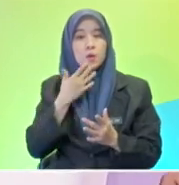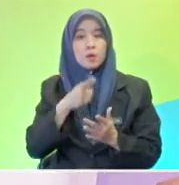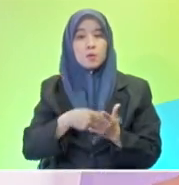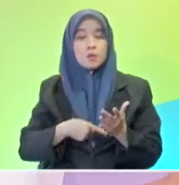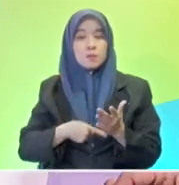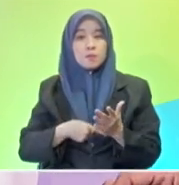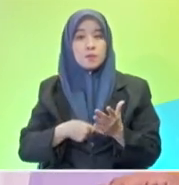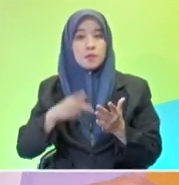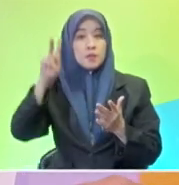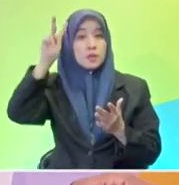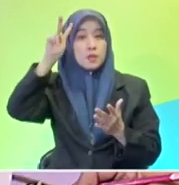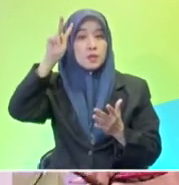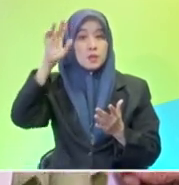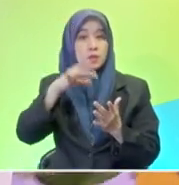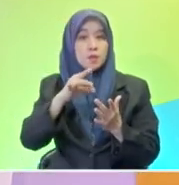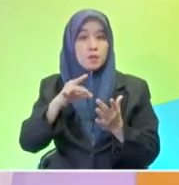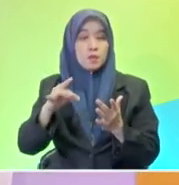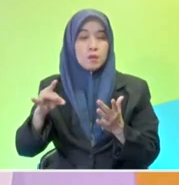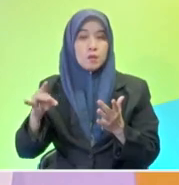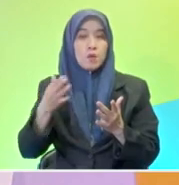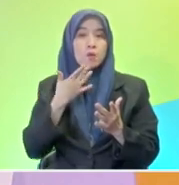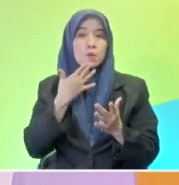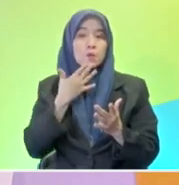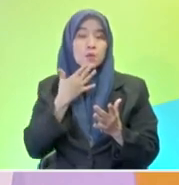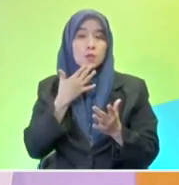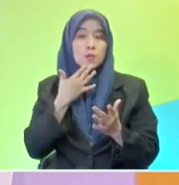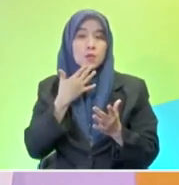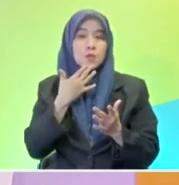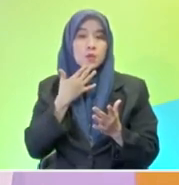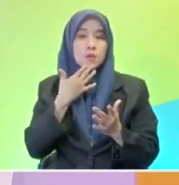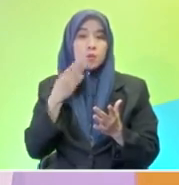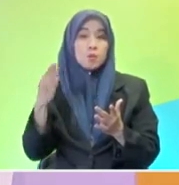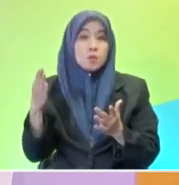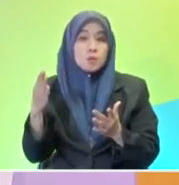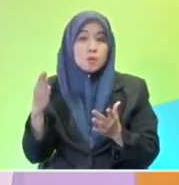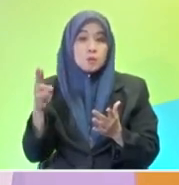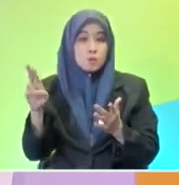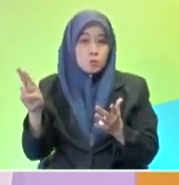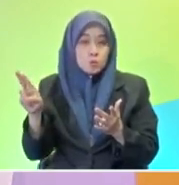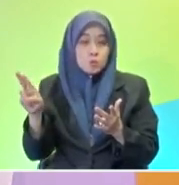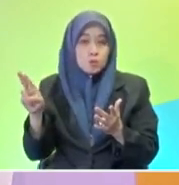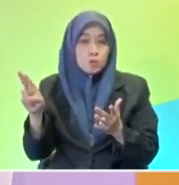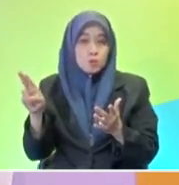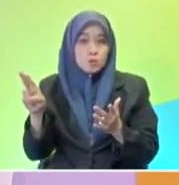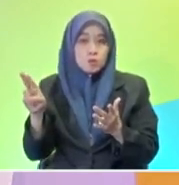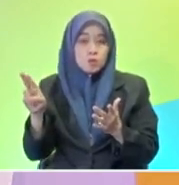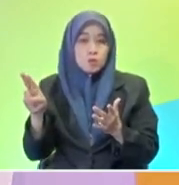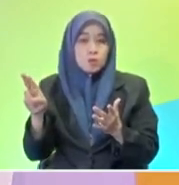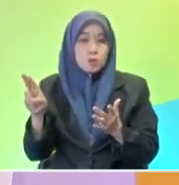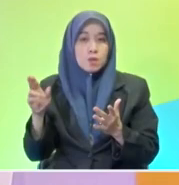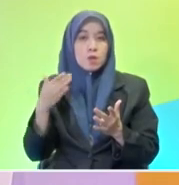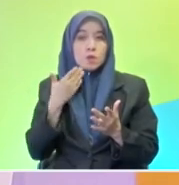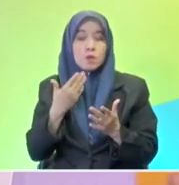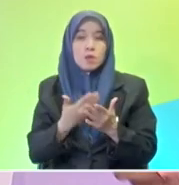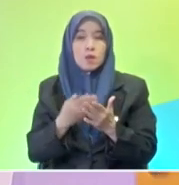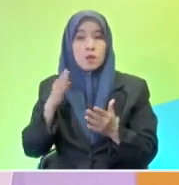ada warna jingle ada Ungu biru ada yang mana yang Man kan banyak sangat ni kan dah tak tahu Nak yang manaoke Jom